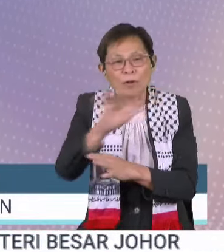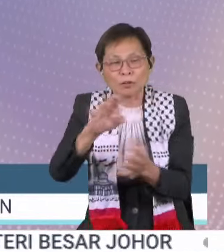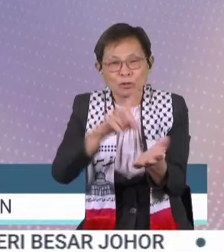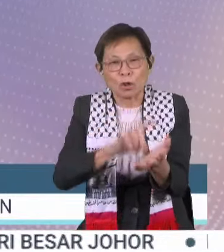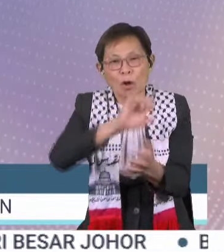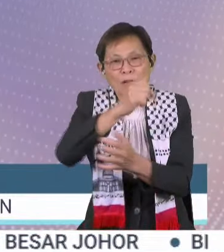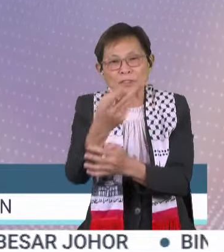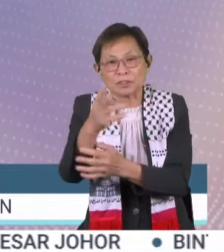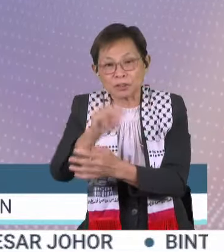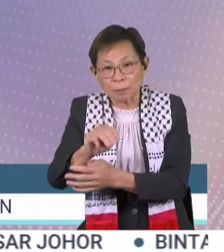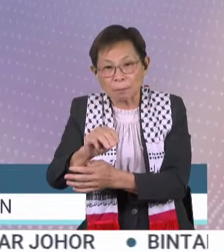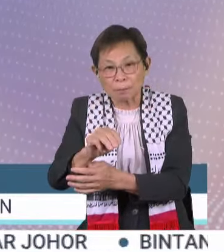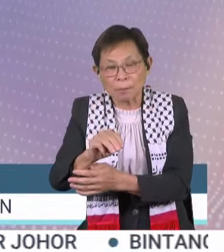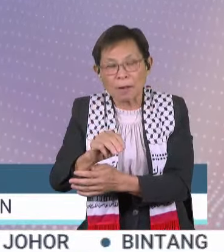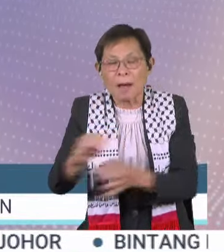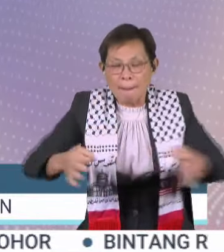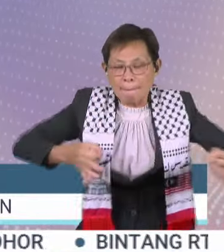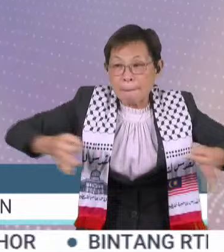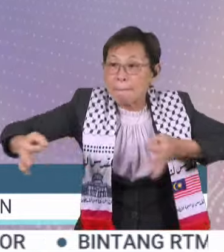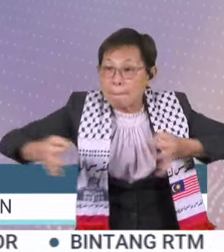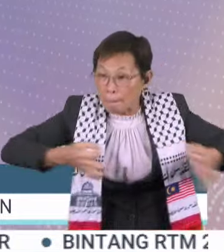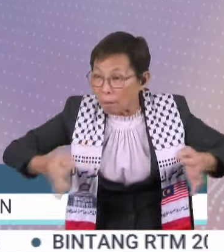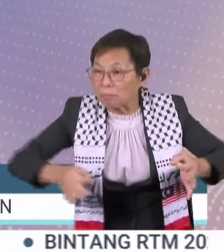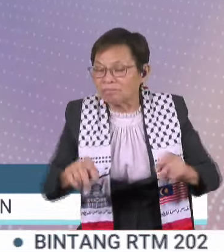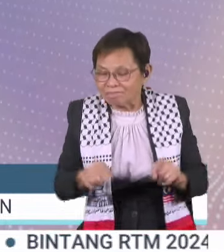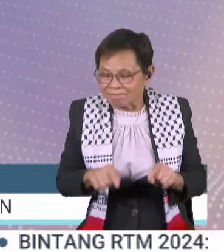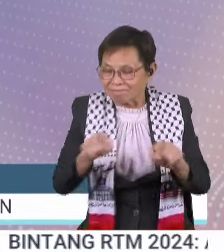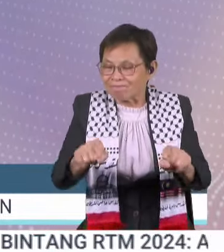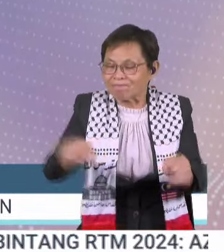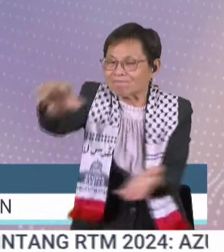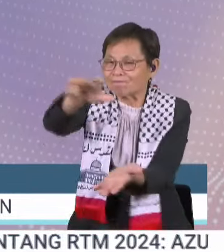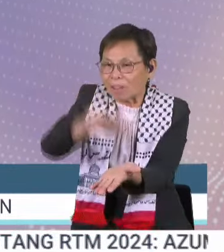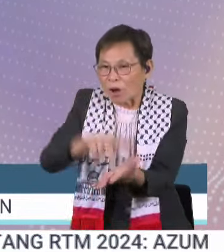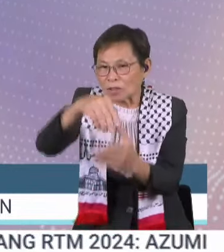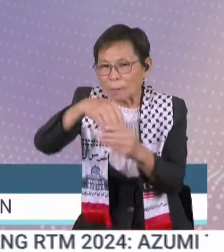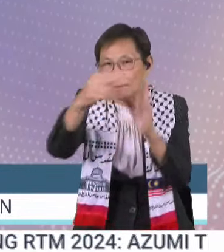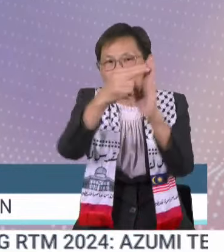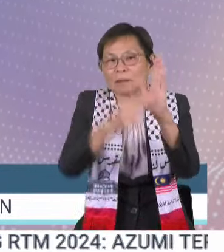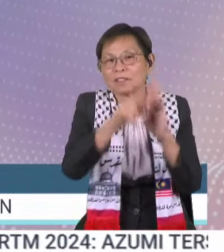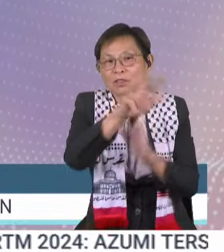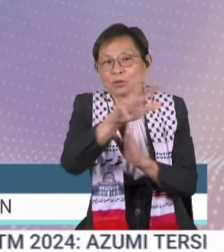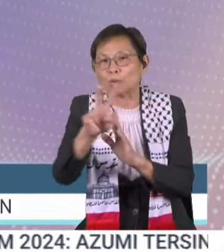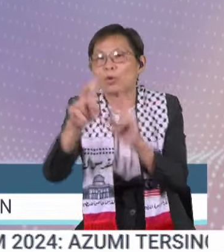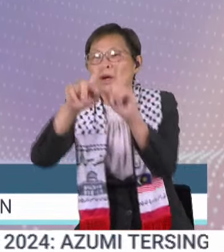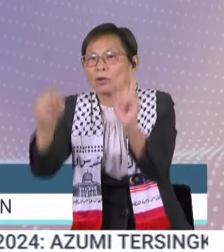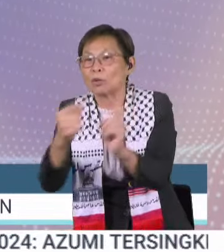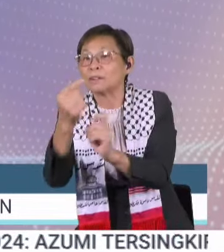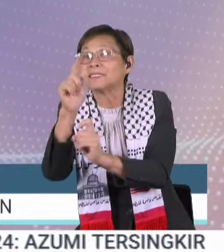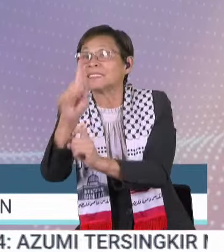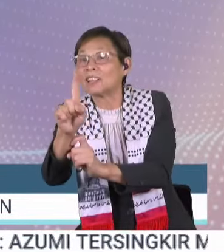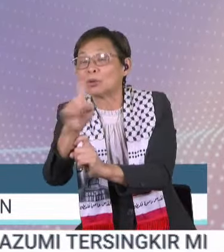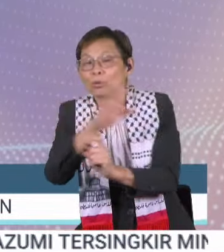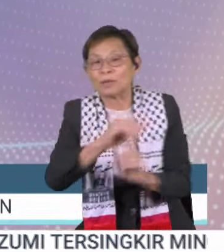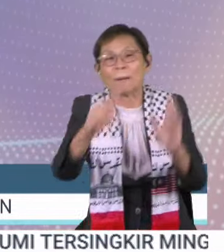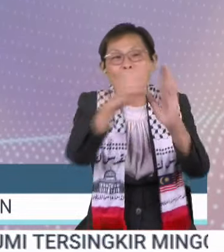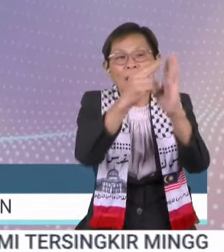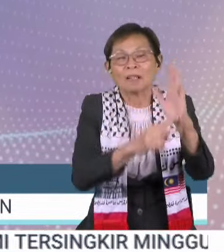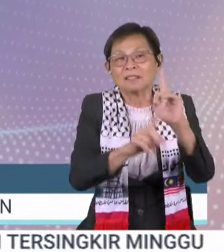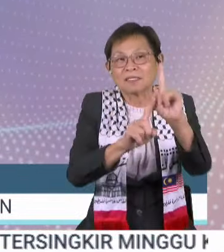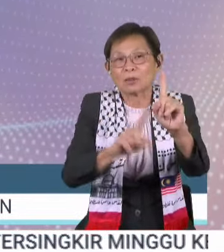Dr. Syamrahayu Abdul Aziz menjelaskan ia selari ketetapan dalam perkara 32-1 dan